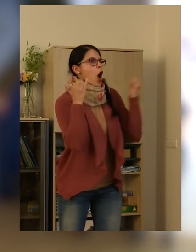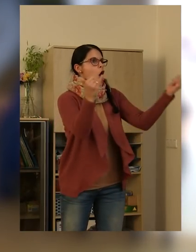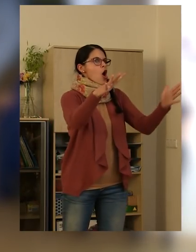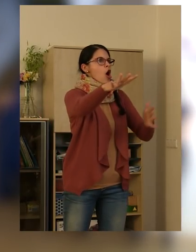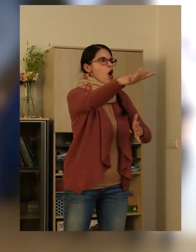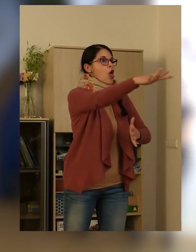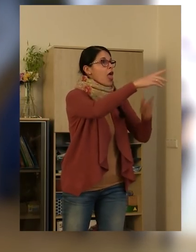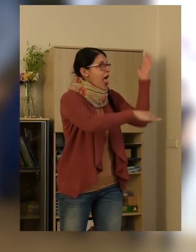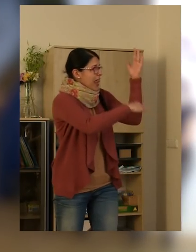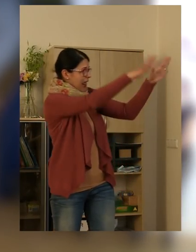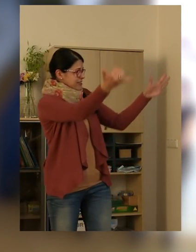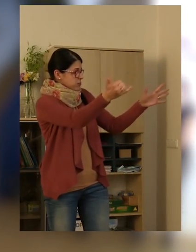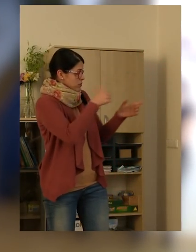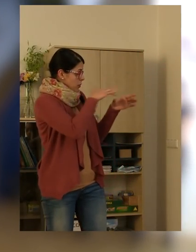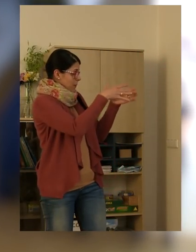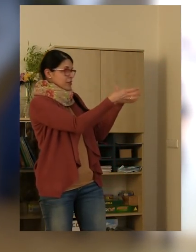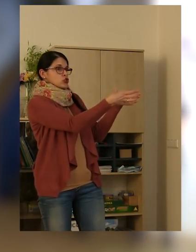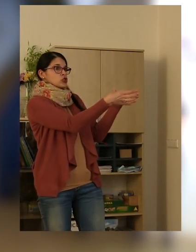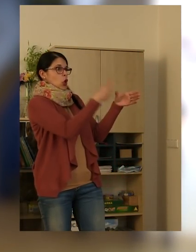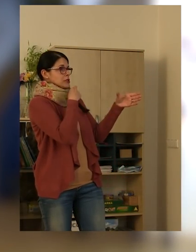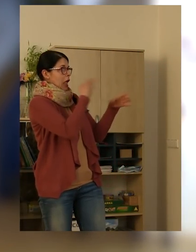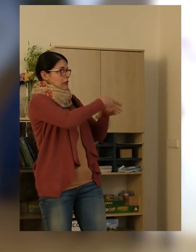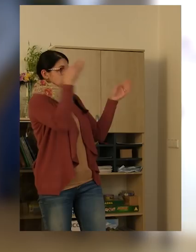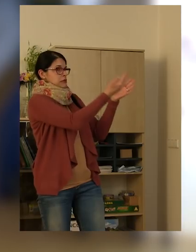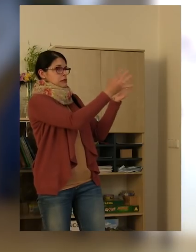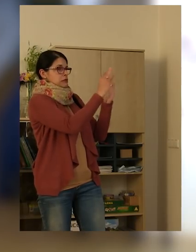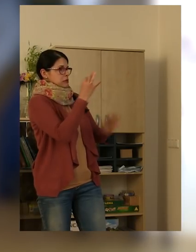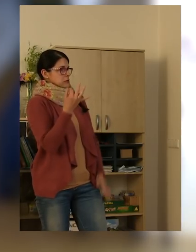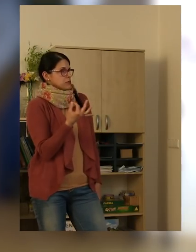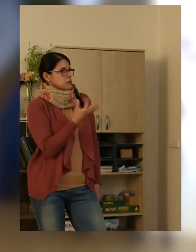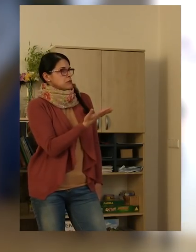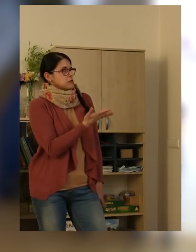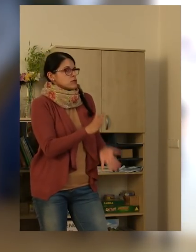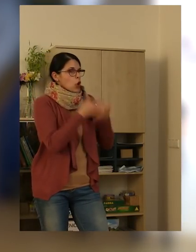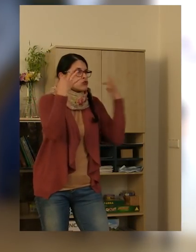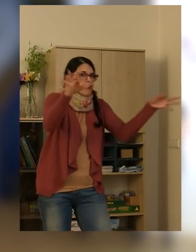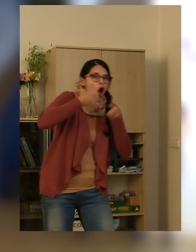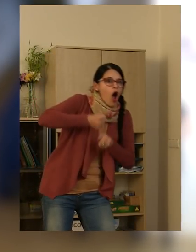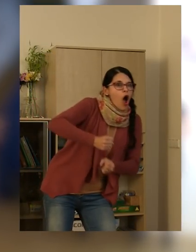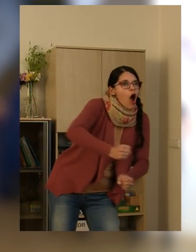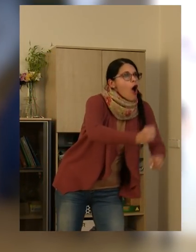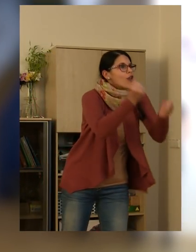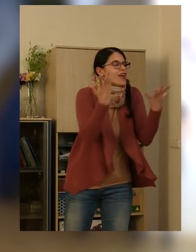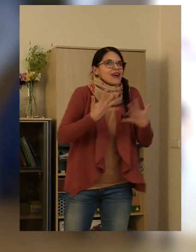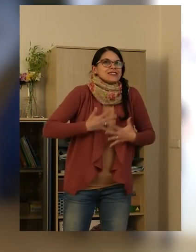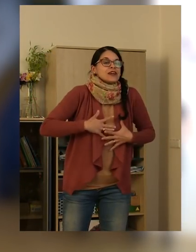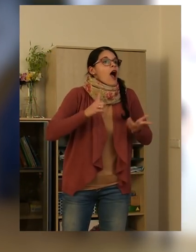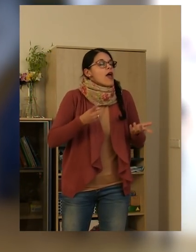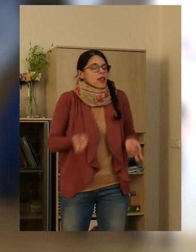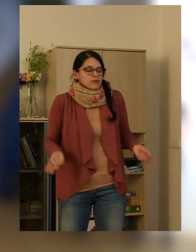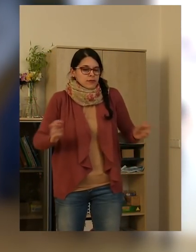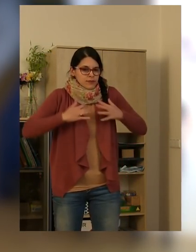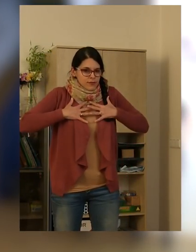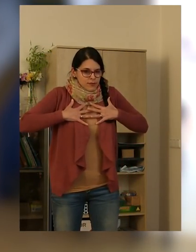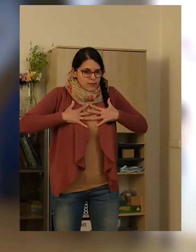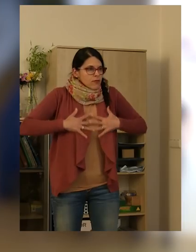velmi zajímavé, že vlastně v tom, že to byl úplně obyčejný les a